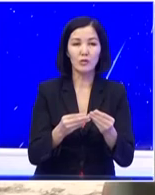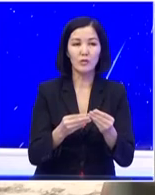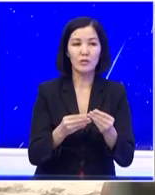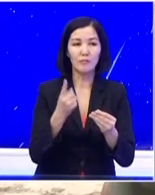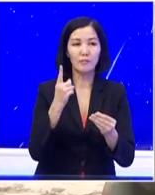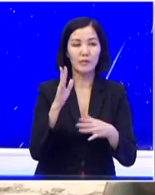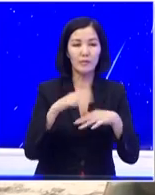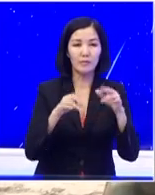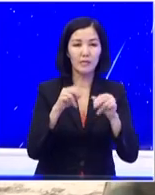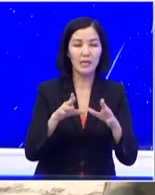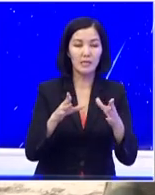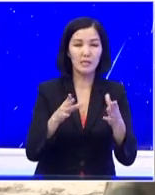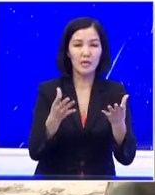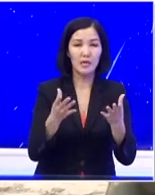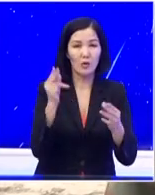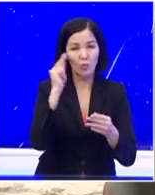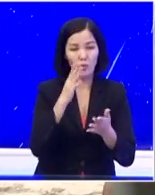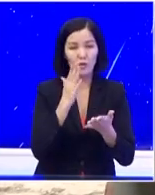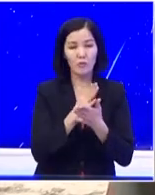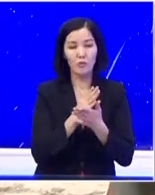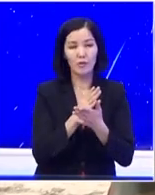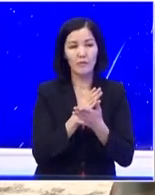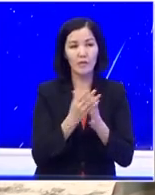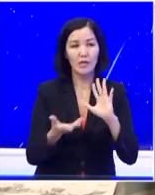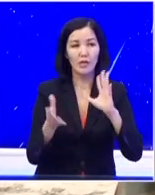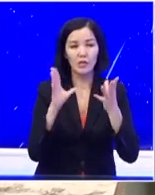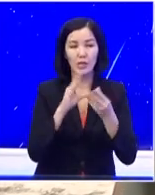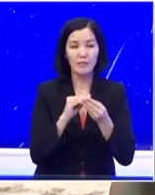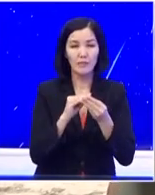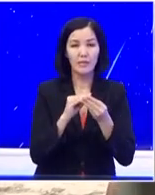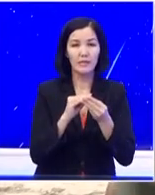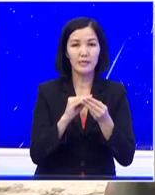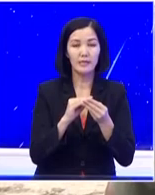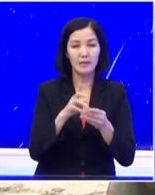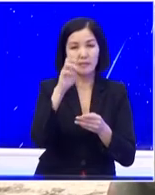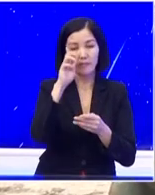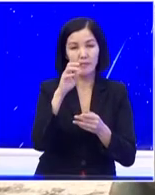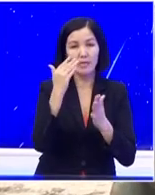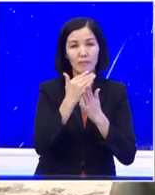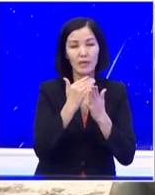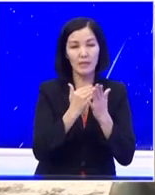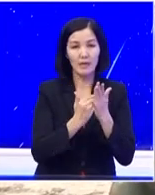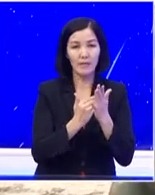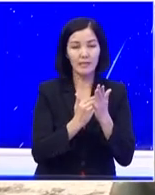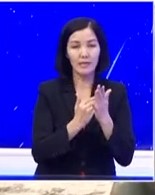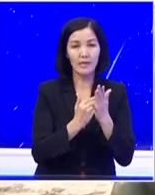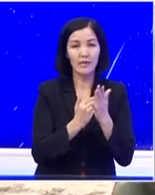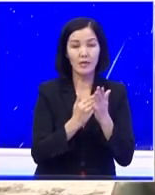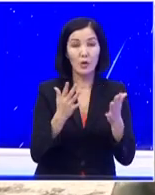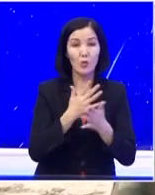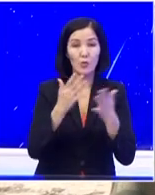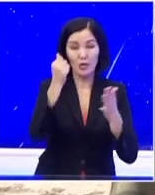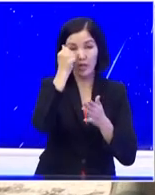бір маман иесі болып орналасамыз бұйырса. Жалпы осы мемлекет бағдарламасына